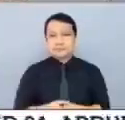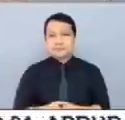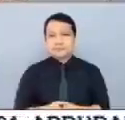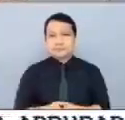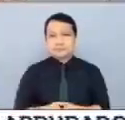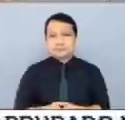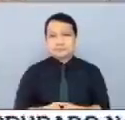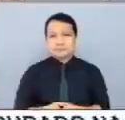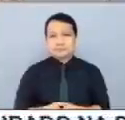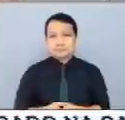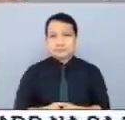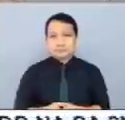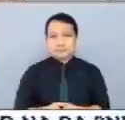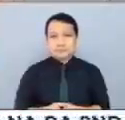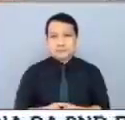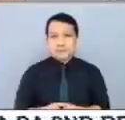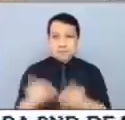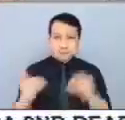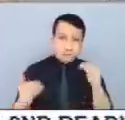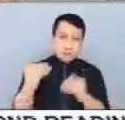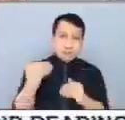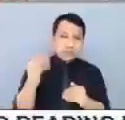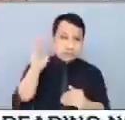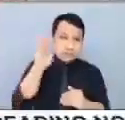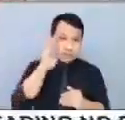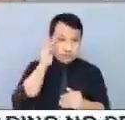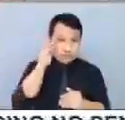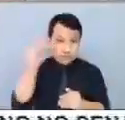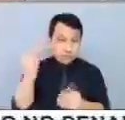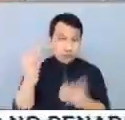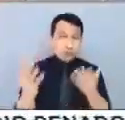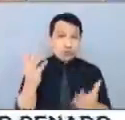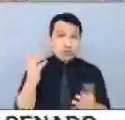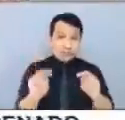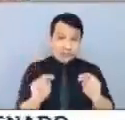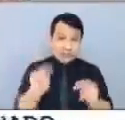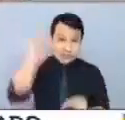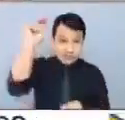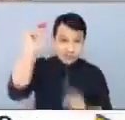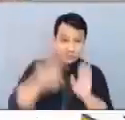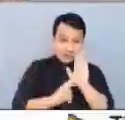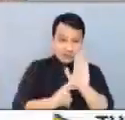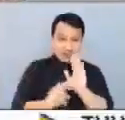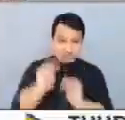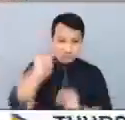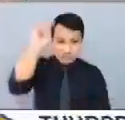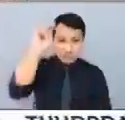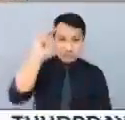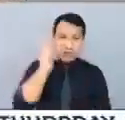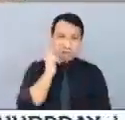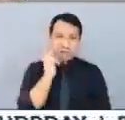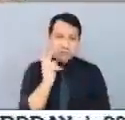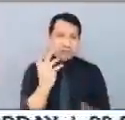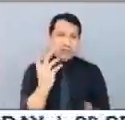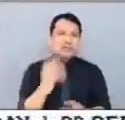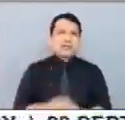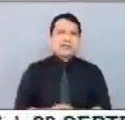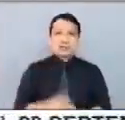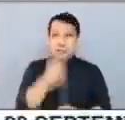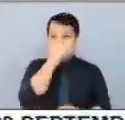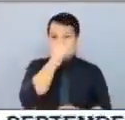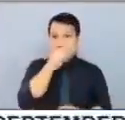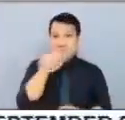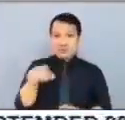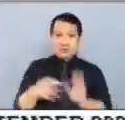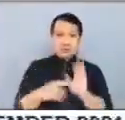naman ang dynamics natin sa election natin. Pero may iba talaga na loyalist. They will stick with their candidate from day one until the